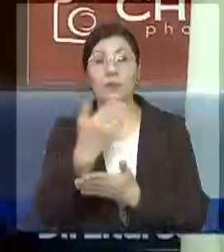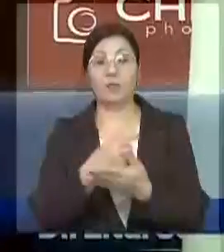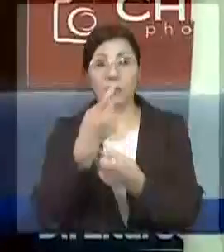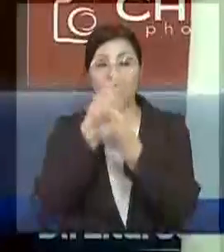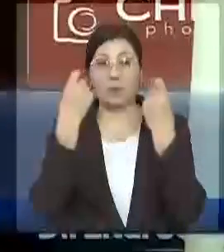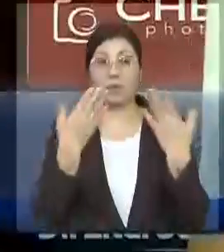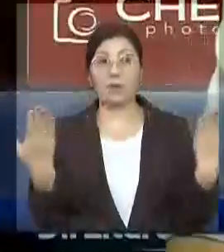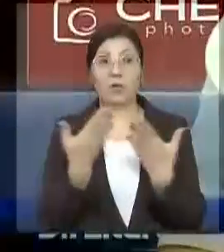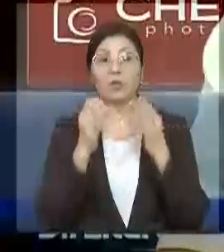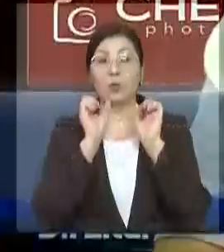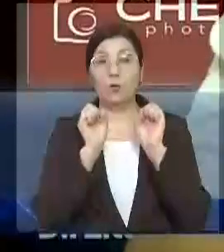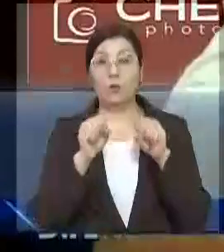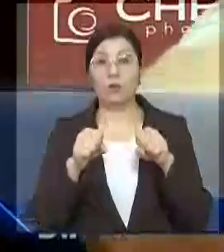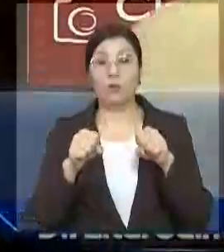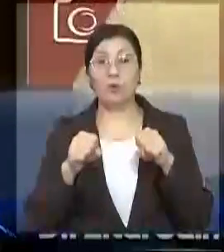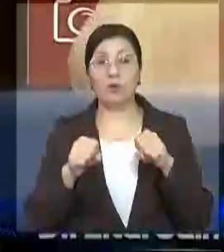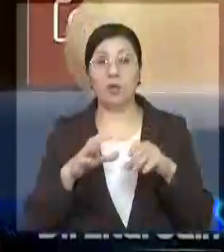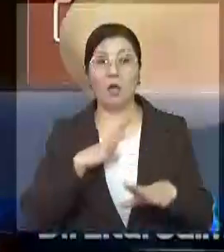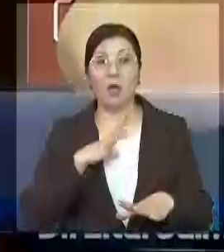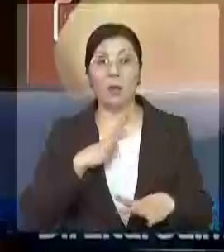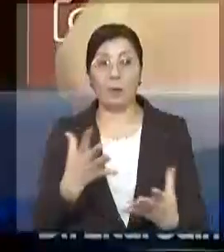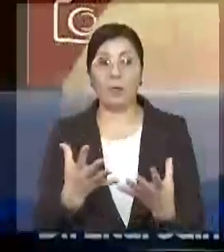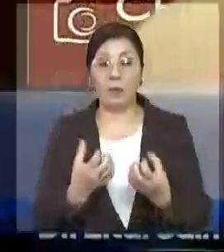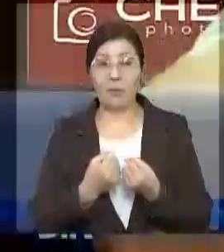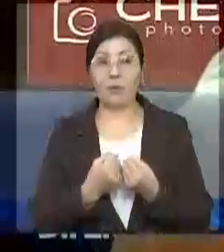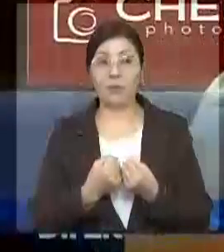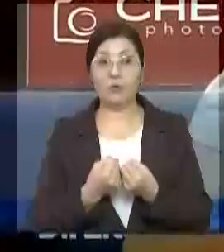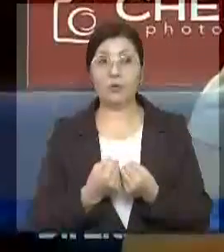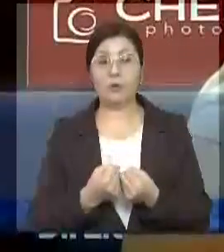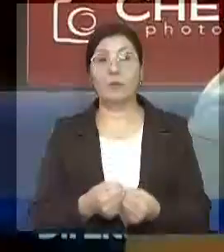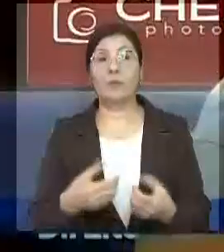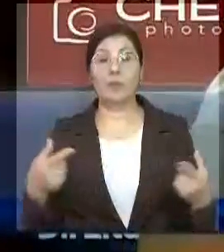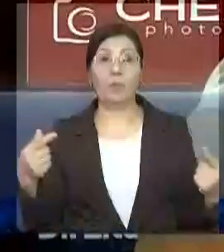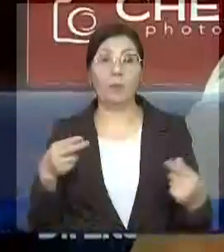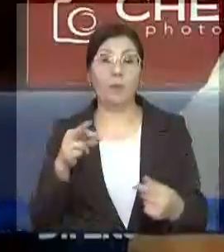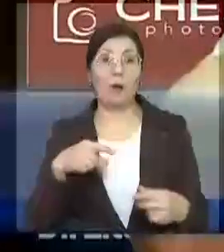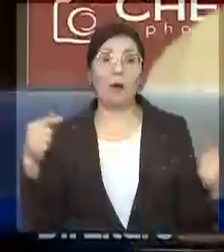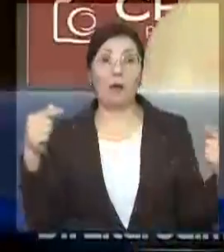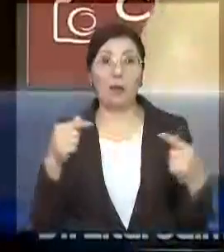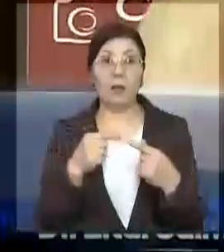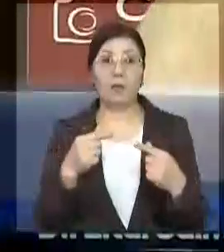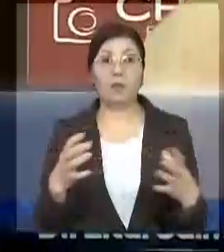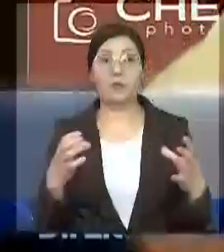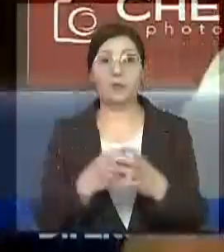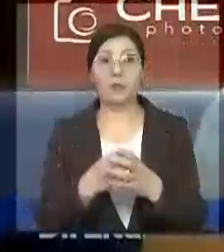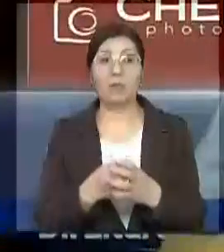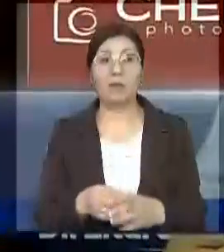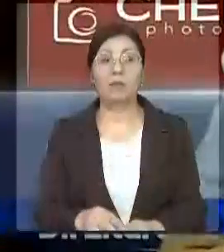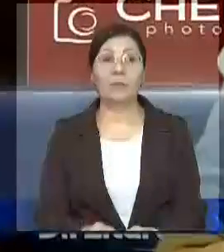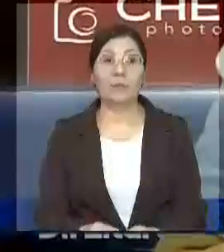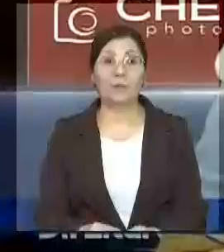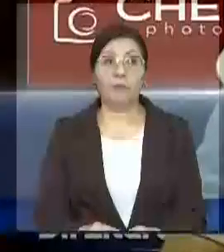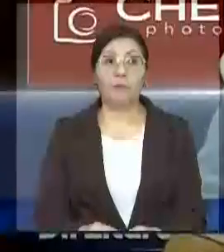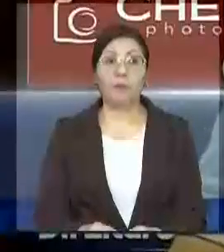информацию, которую возможно было получить по сопернику, потому что чемпионат у команды закончился в мае, да,